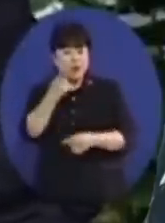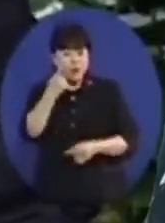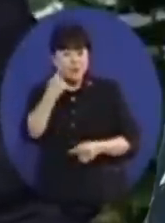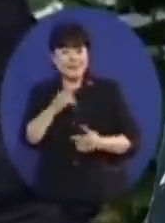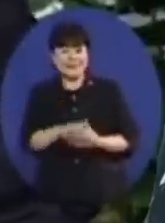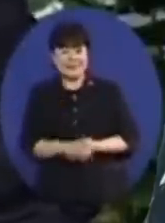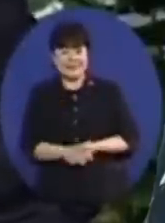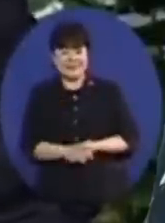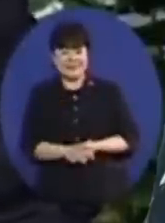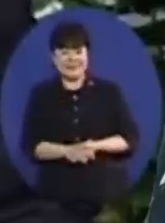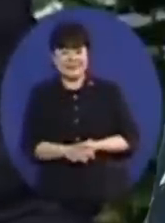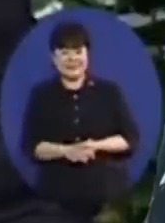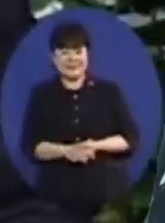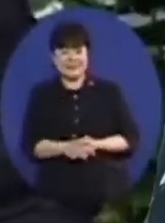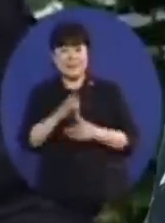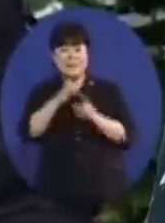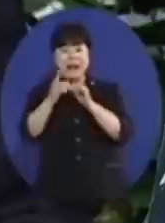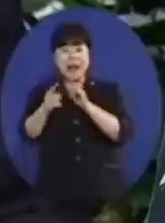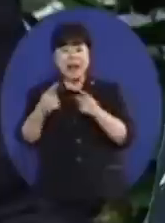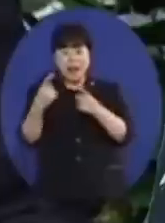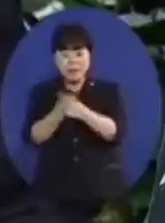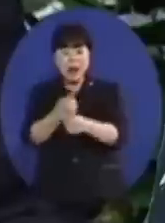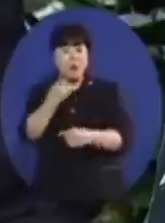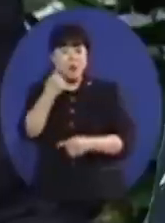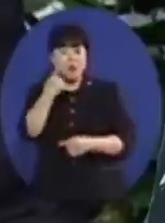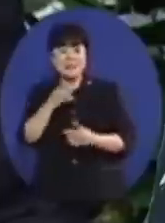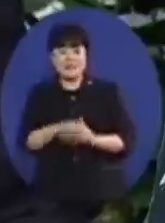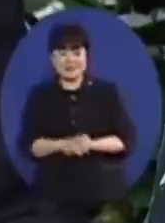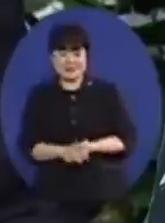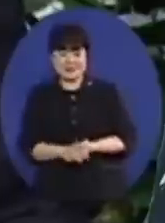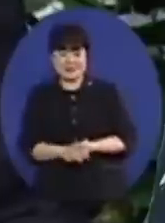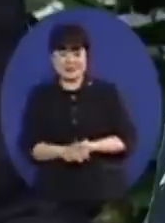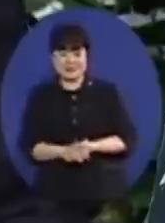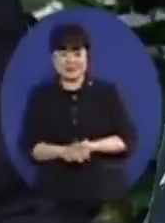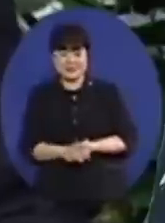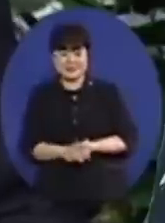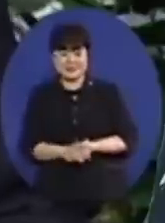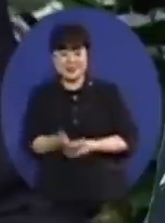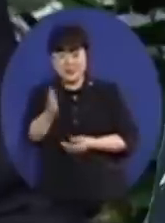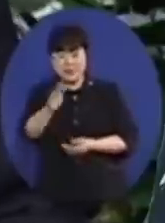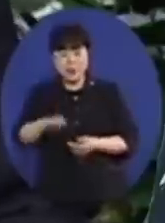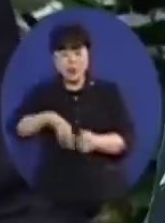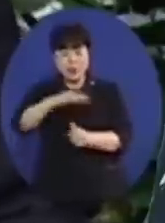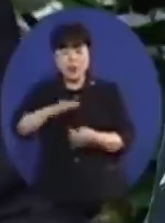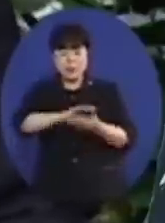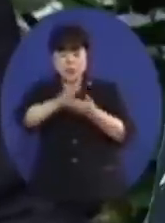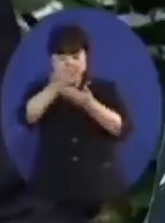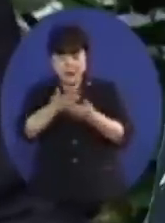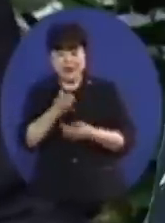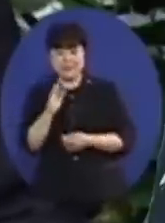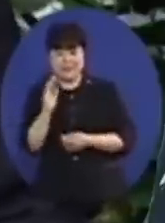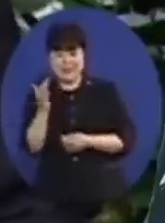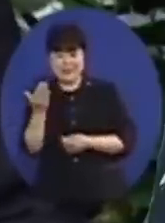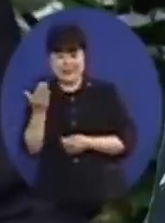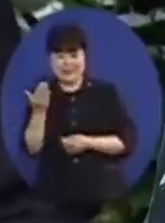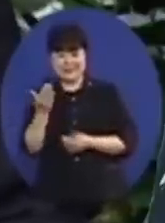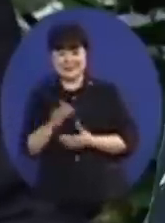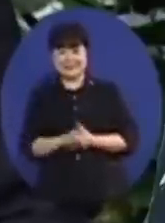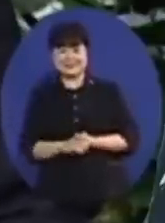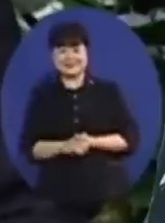가십시오 말을 바꾸어 하십시오 그러면 환경이 달라지는 것입니다